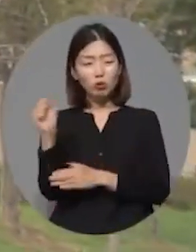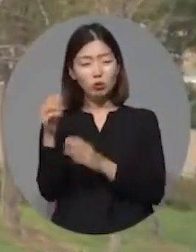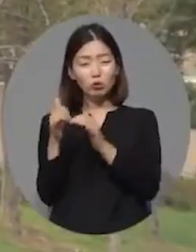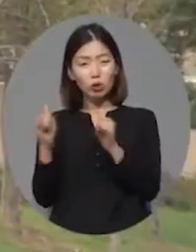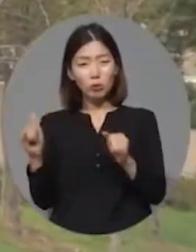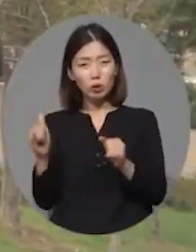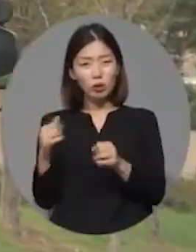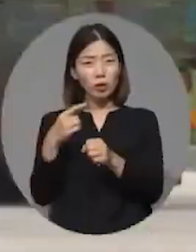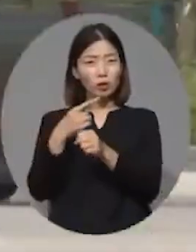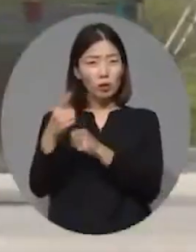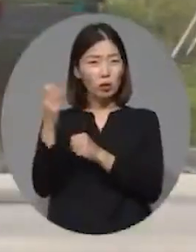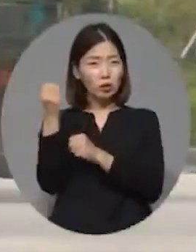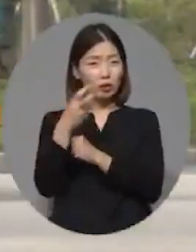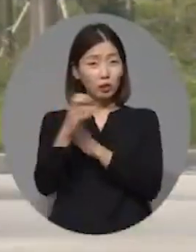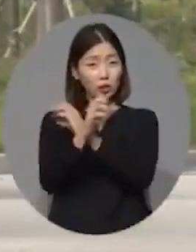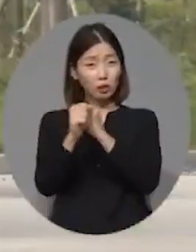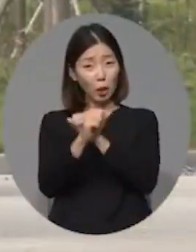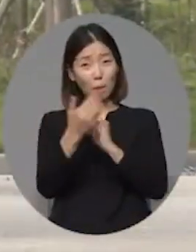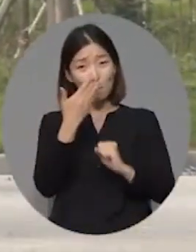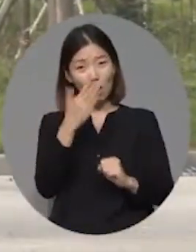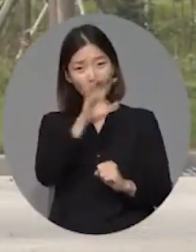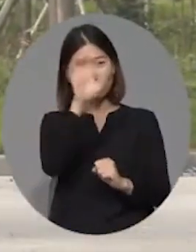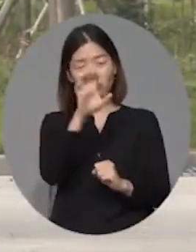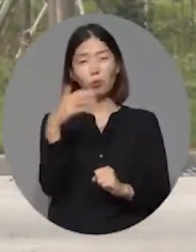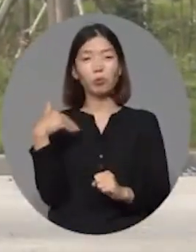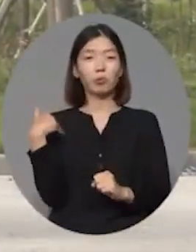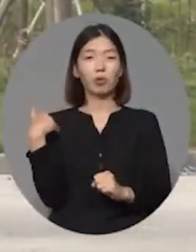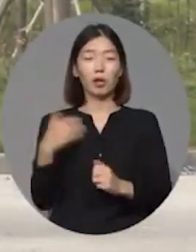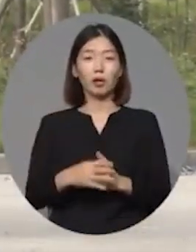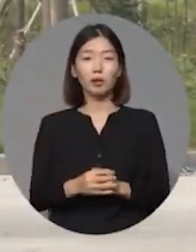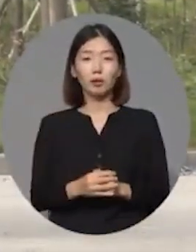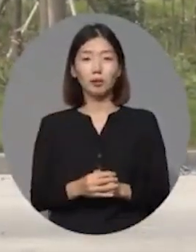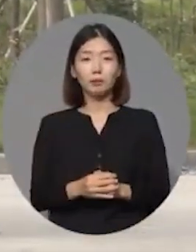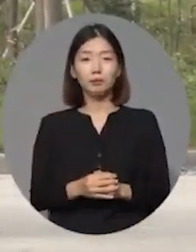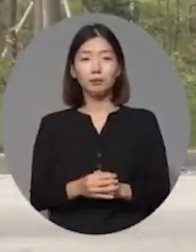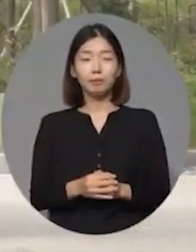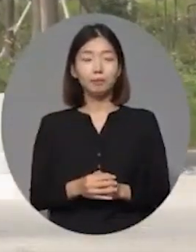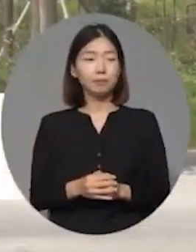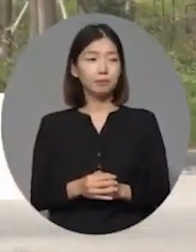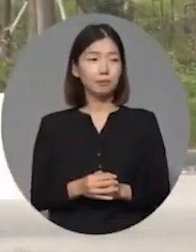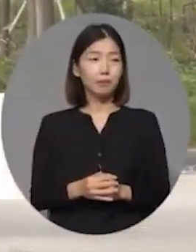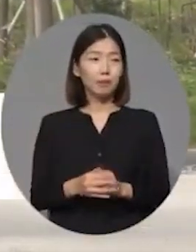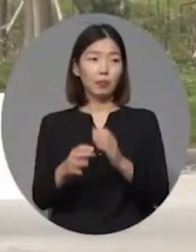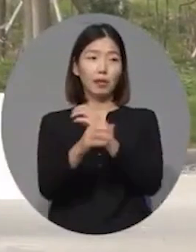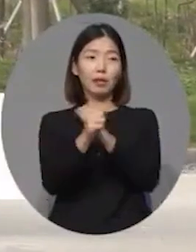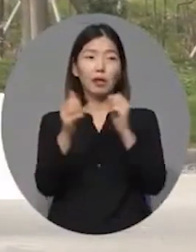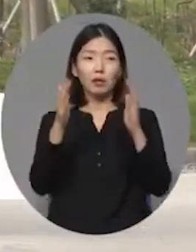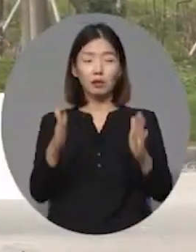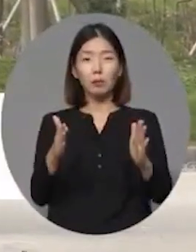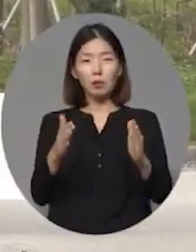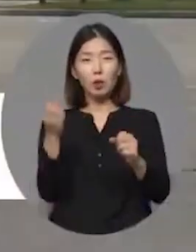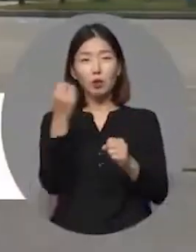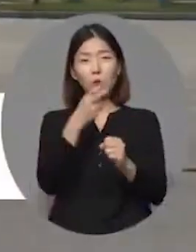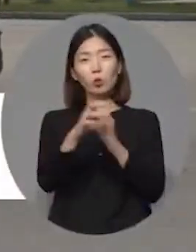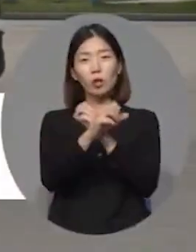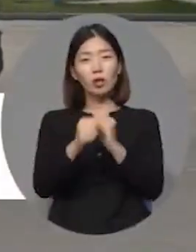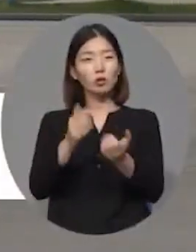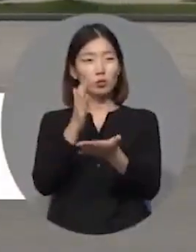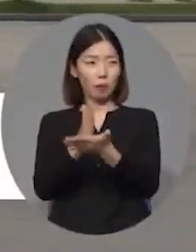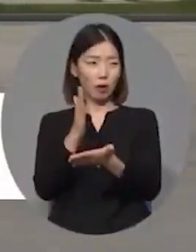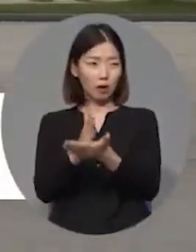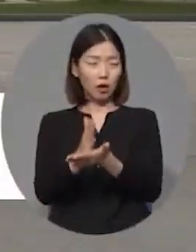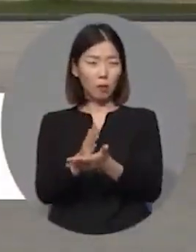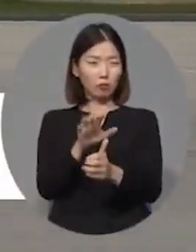내년에 재계약할 수 있을지는 불투명합니다 4 책 얘기만 좀